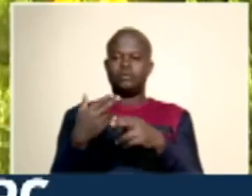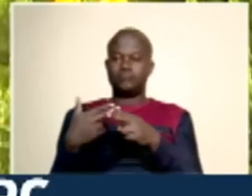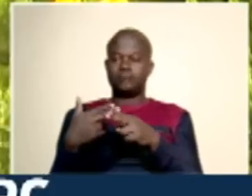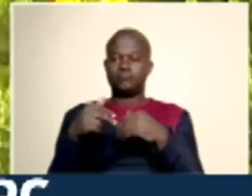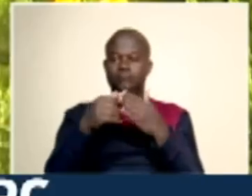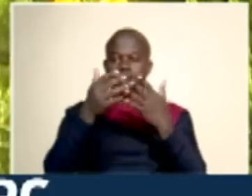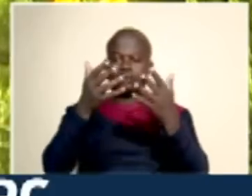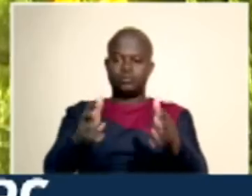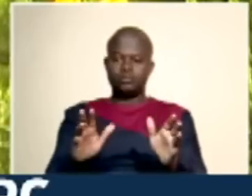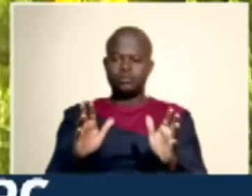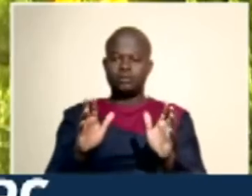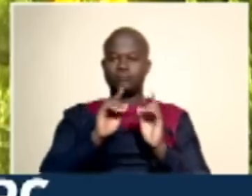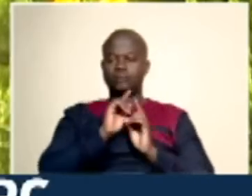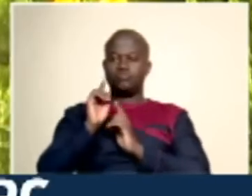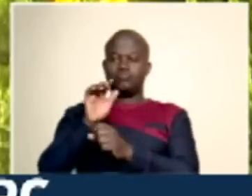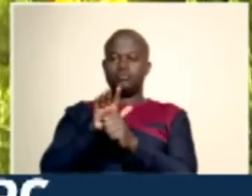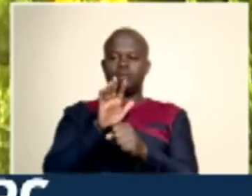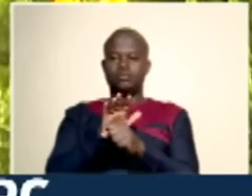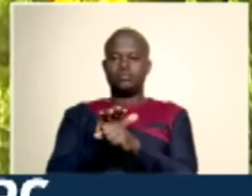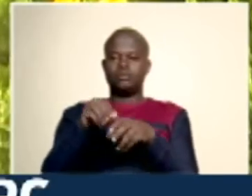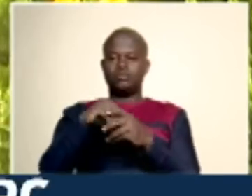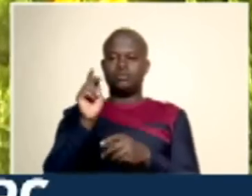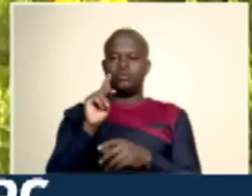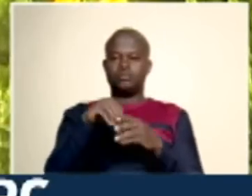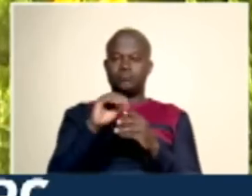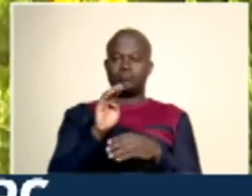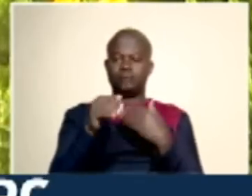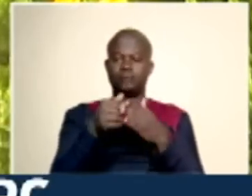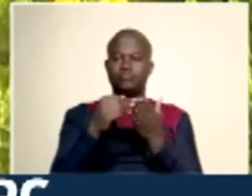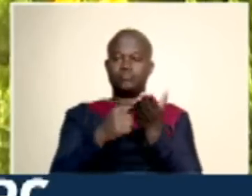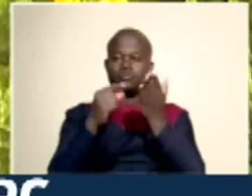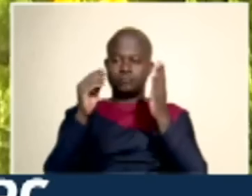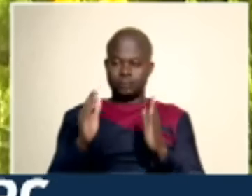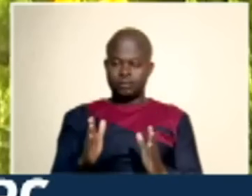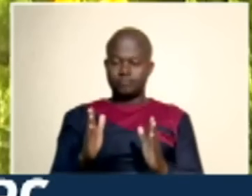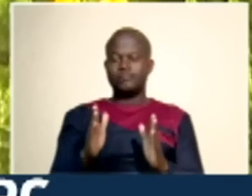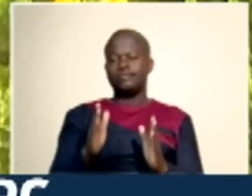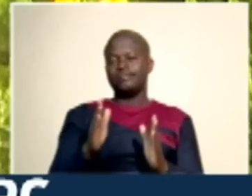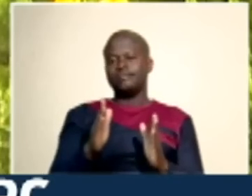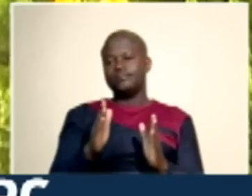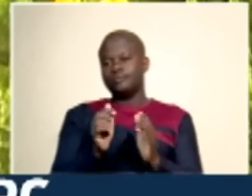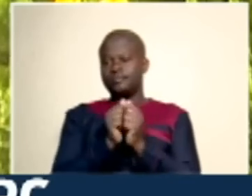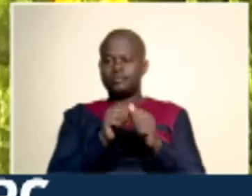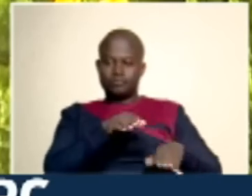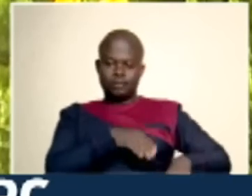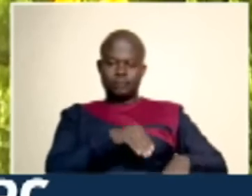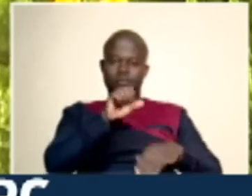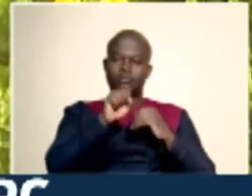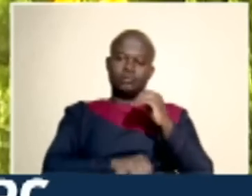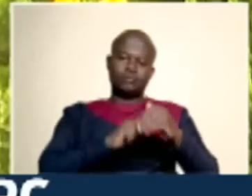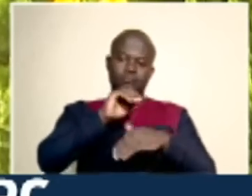yabamaze ingabo cyane cyane za Kenya iz'u Burundi n'iz'u Bugande n'iza Sudani